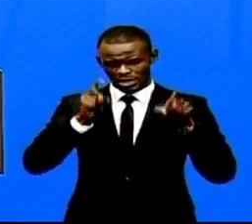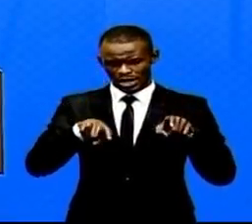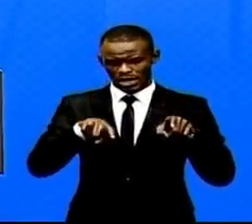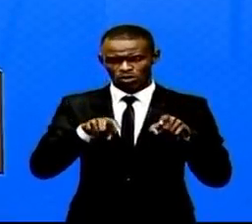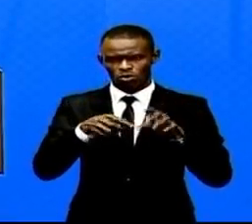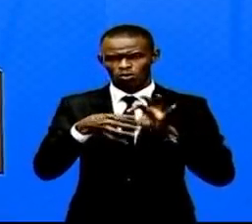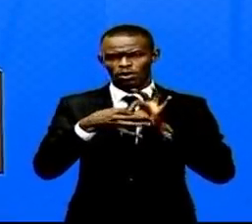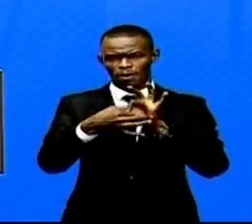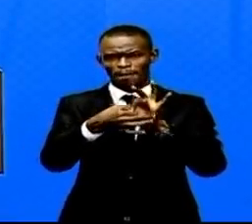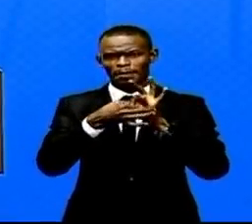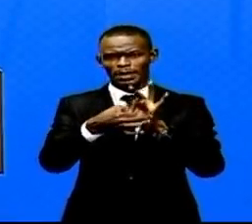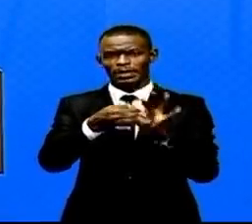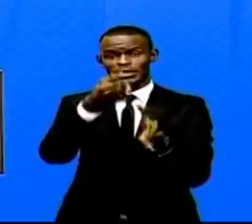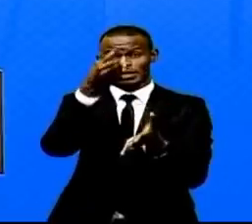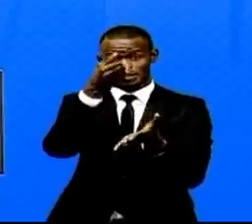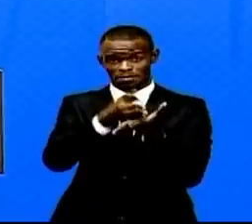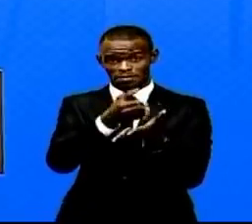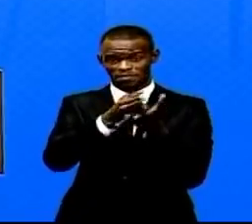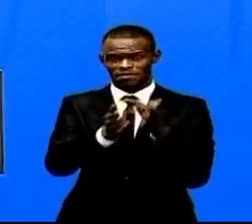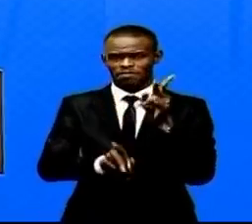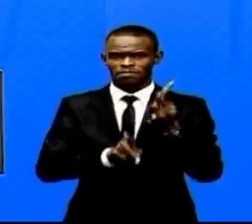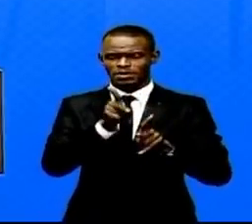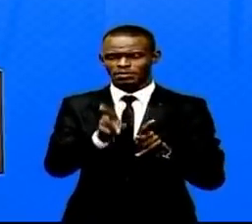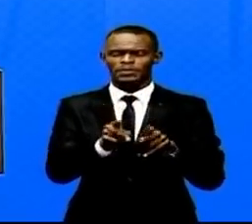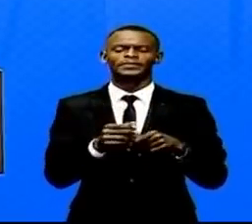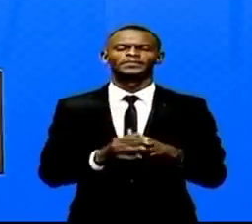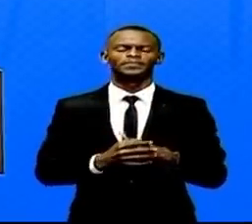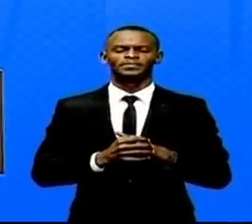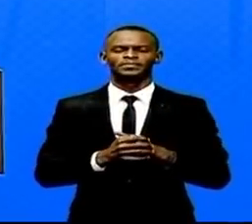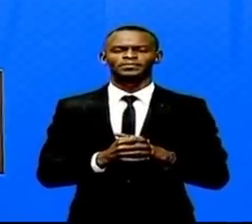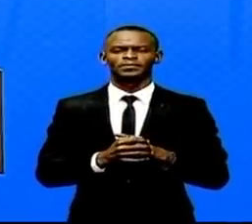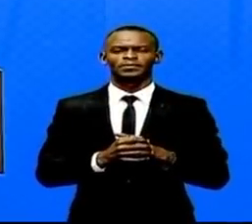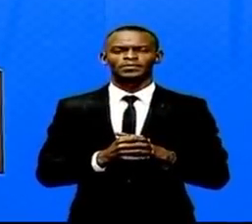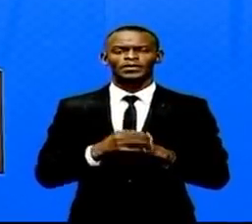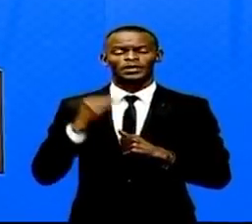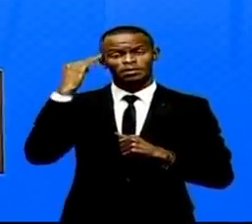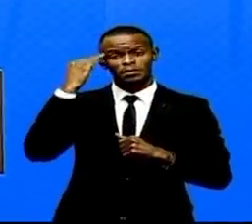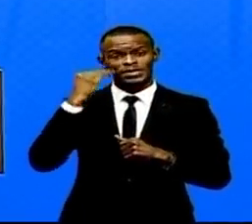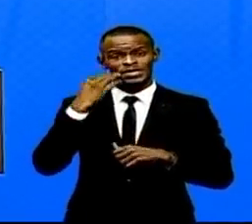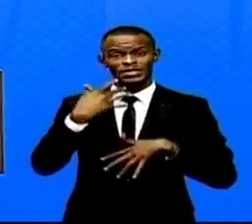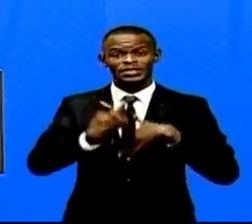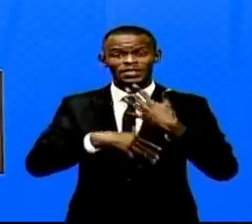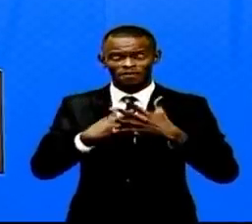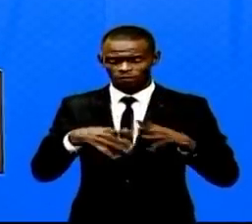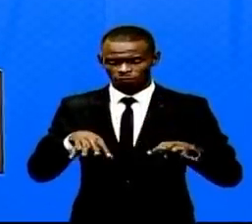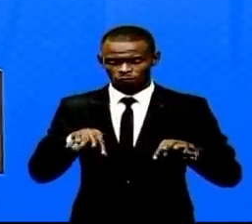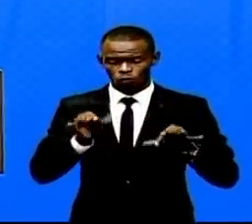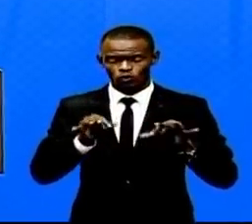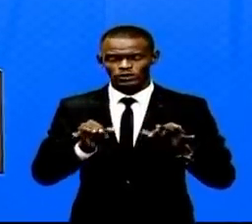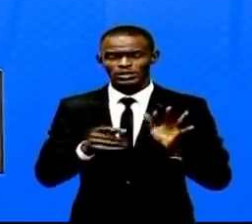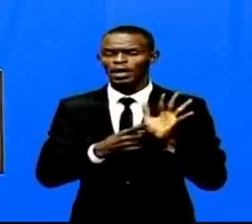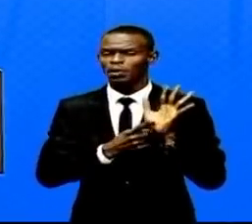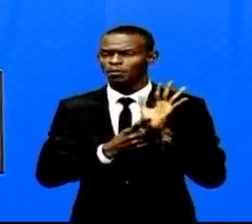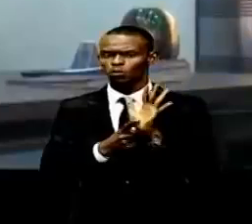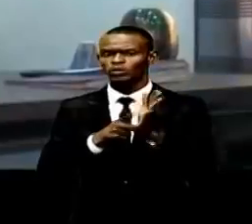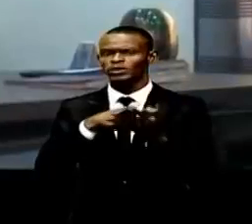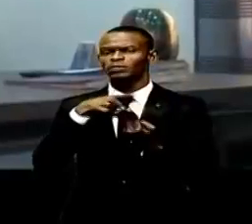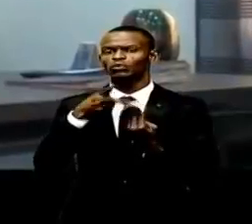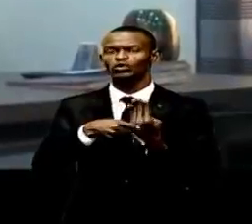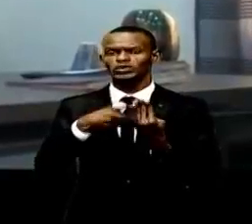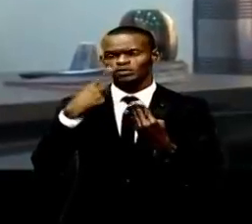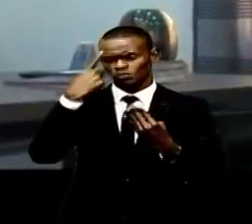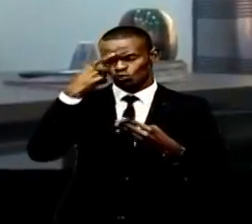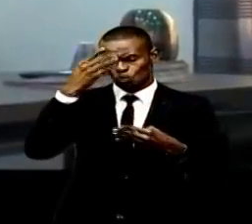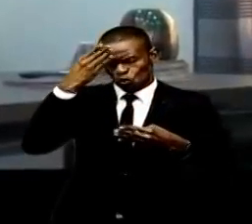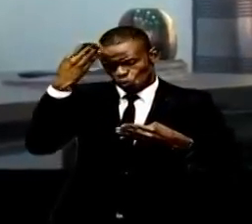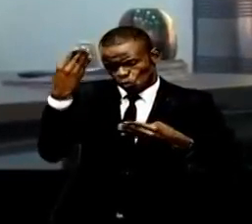Affaires foncières a présenté au Conseil le dossier relatif à la résiliation de l'accord de partenariat public-privé signé avec